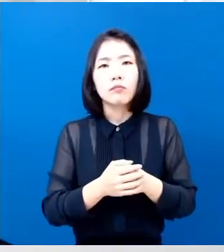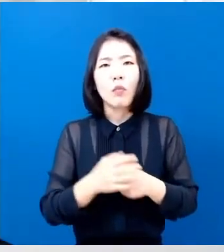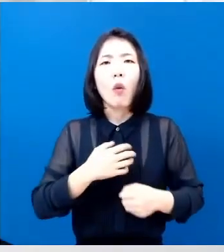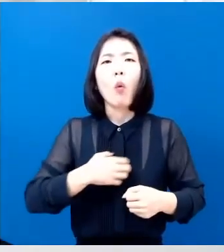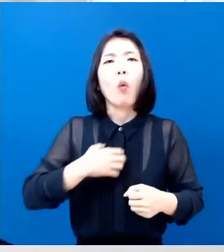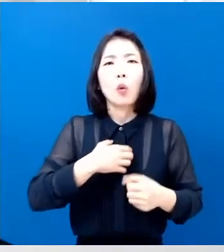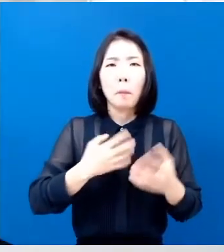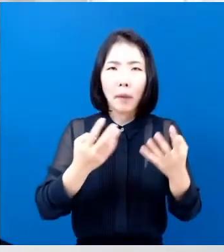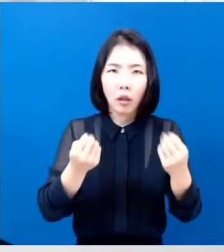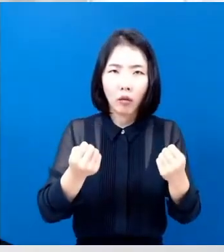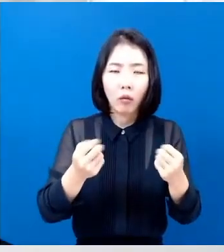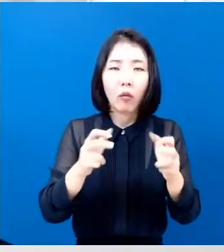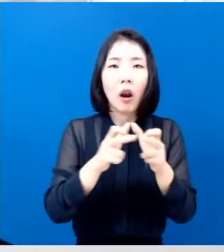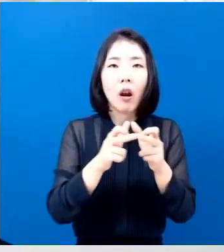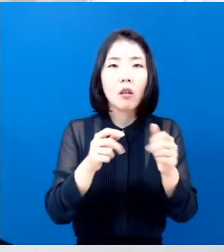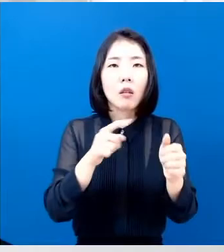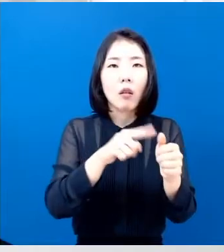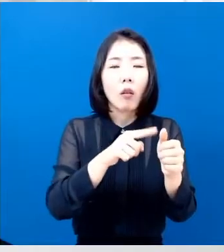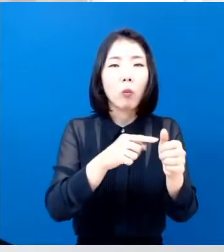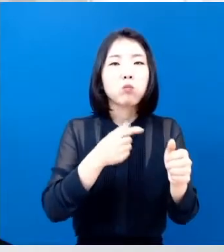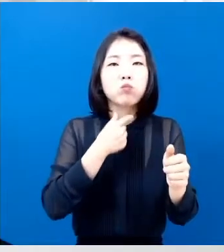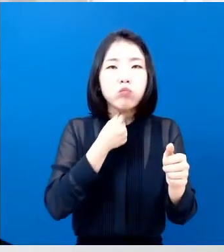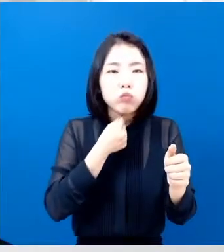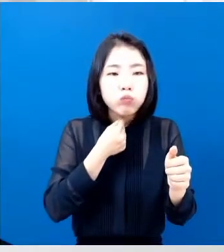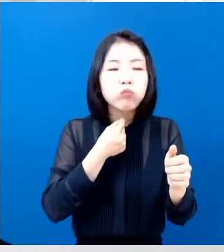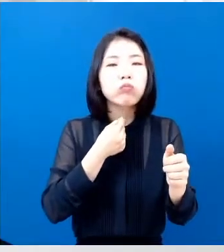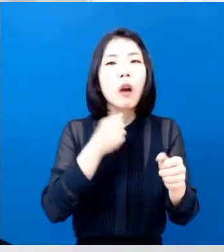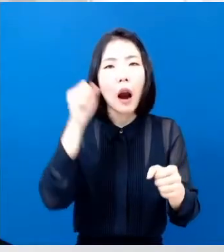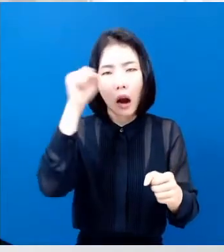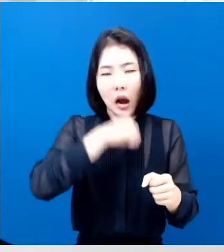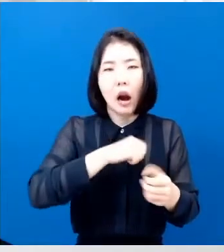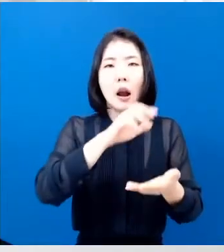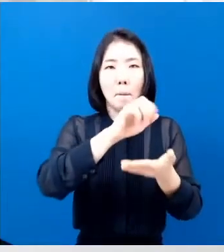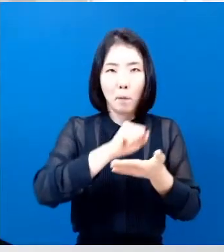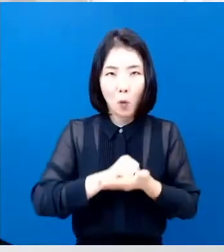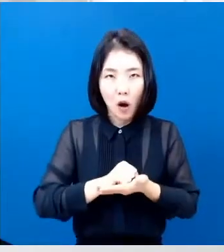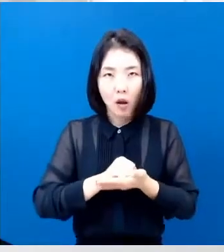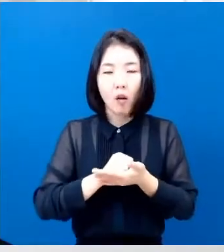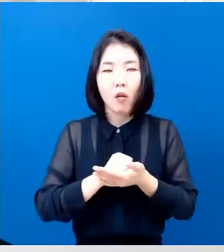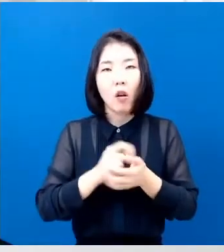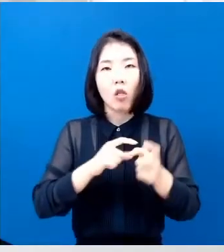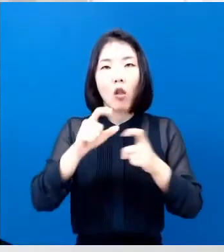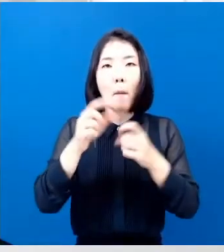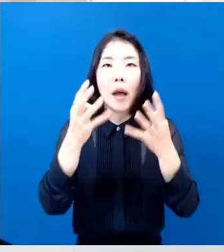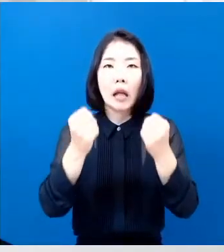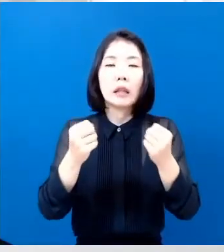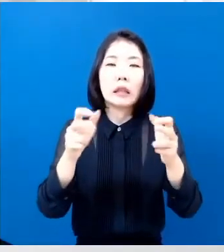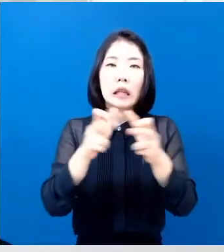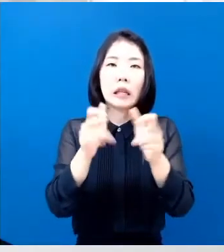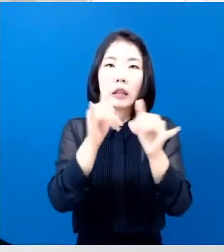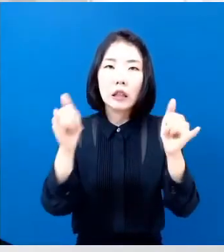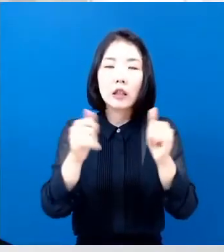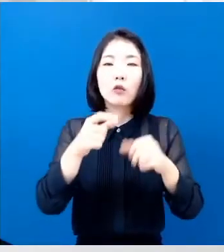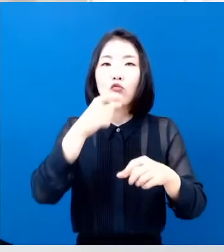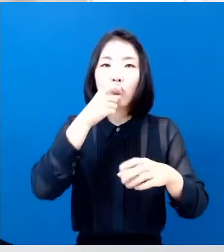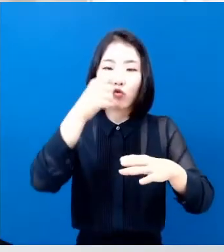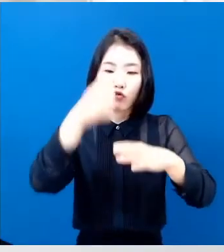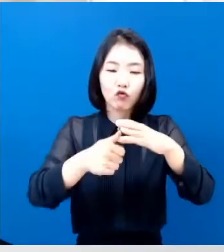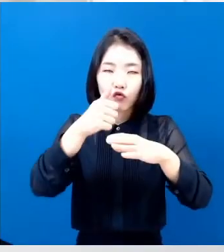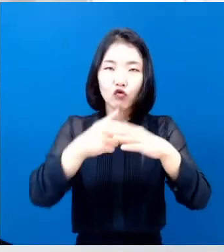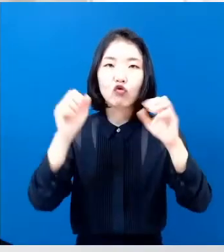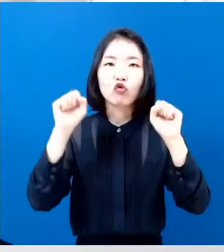이러한 장애인들의 욕구를 기반을 아 기반으로 하여 범하는 장애인 분들이 수중 운동을 통하여 건강관리를 할 수 있도록